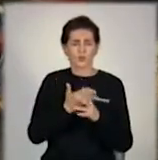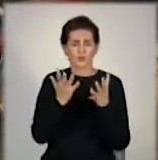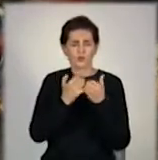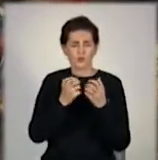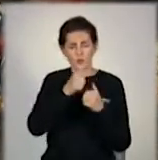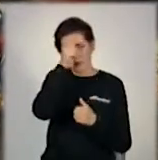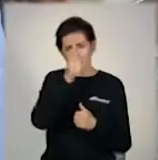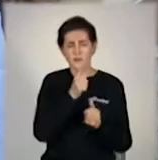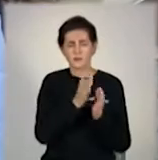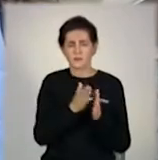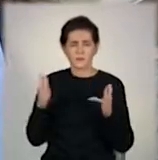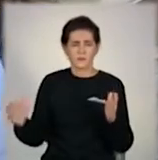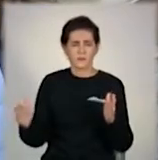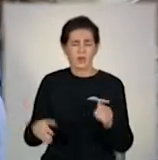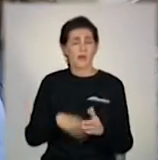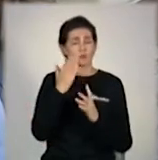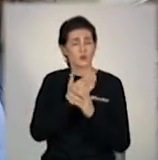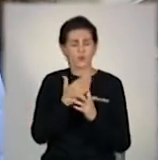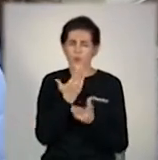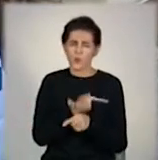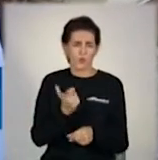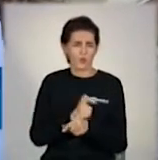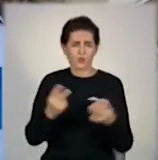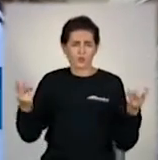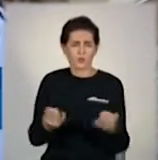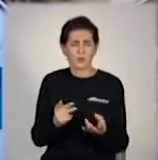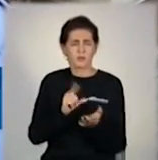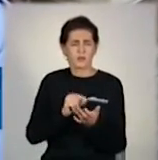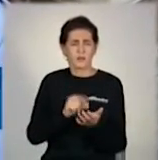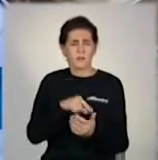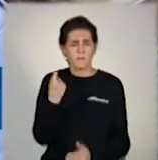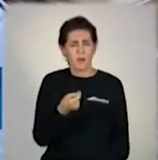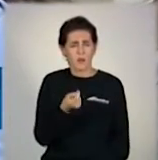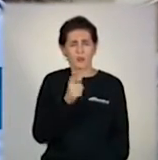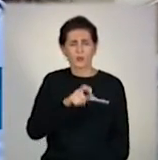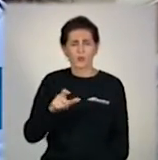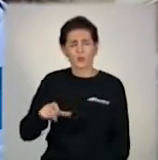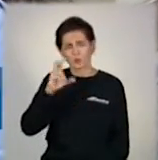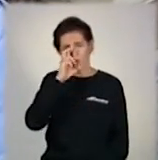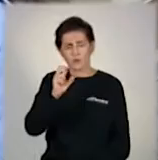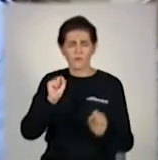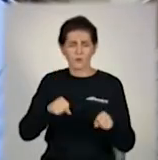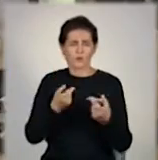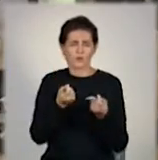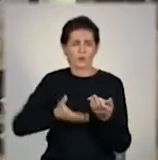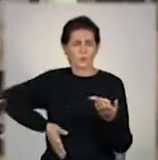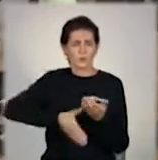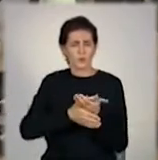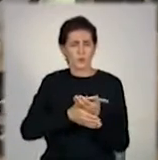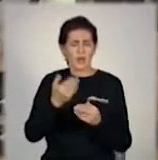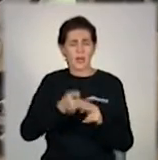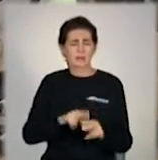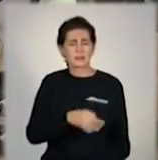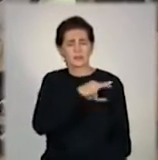цілий місяць. Субсидія потрібна, тому що пенсії маловато людям, і держава могло б допомогти.